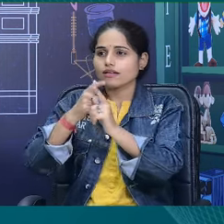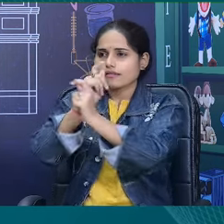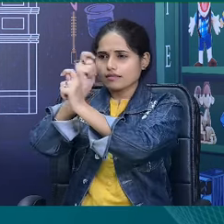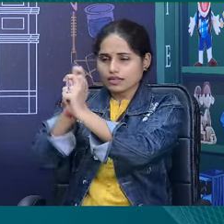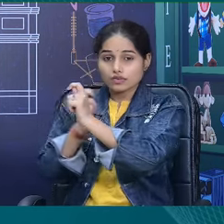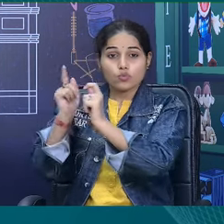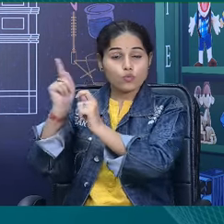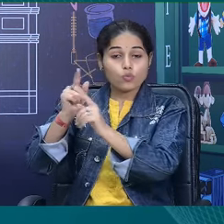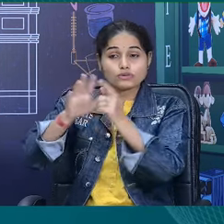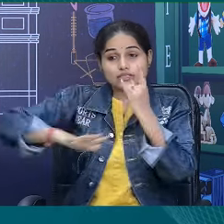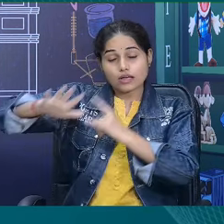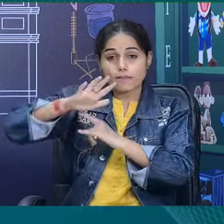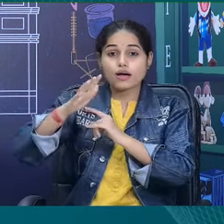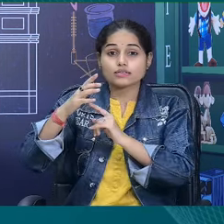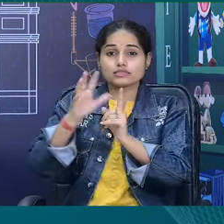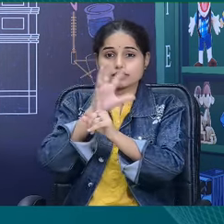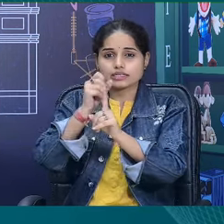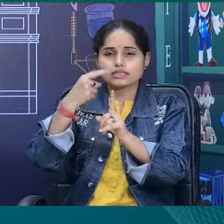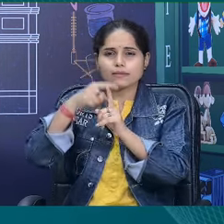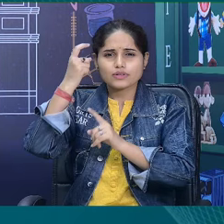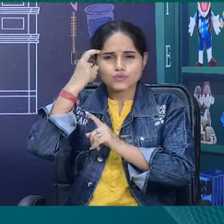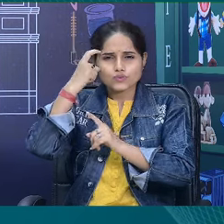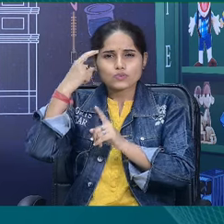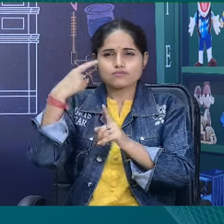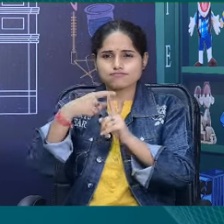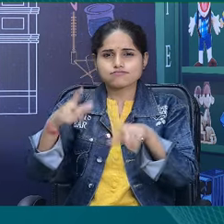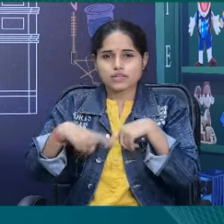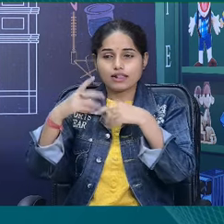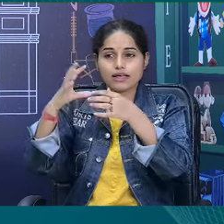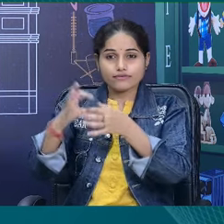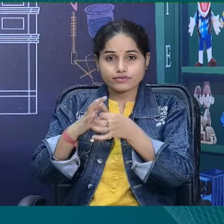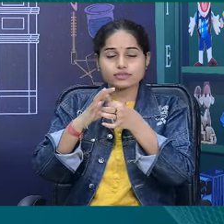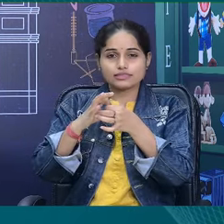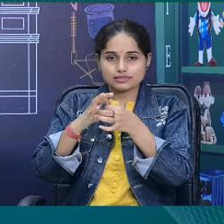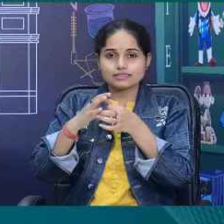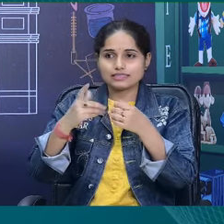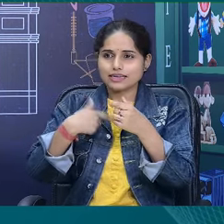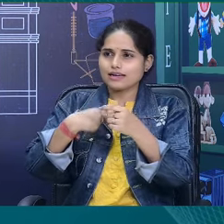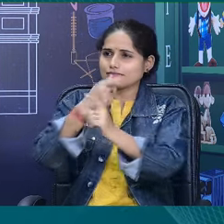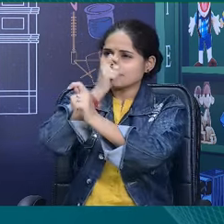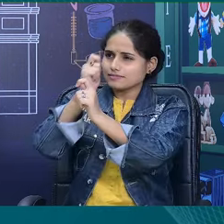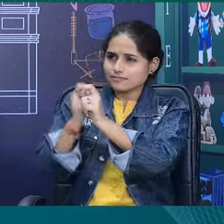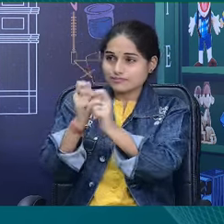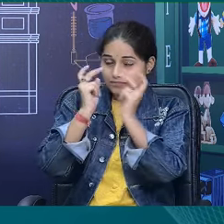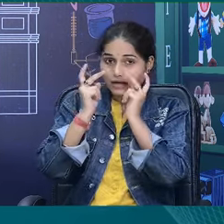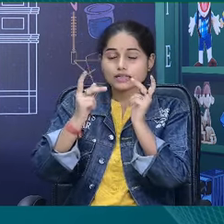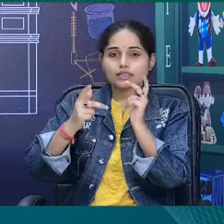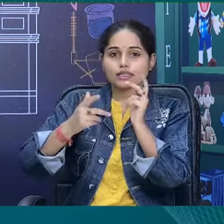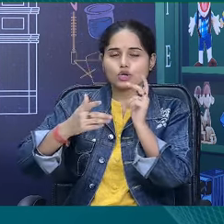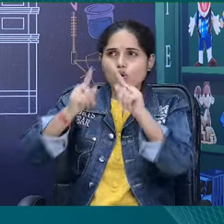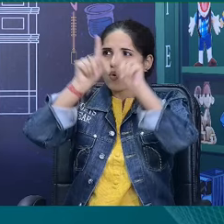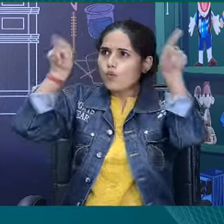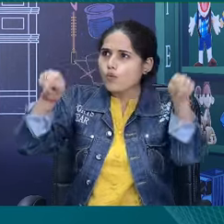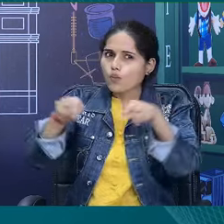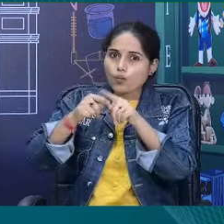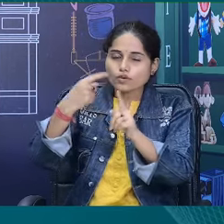स्थिति सोच विचार सब कुछ हमें वो कला के माध्यम से पता चलता है बिल्कुल सर उनका यही परपस होता था कि हम आम जनता